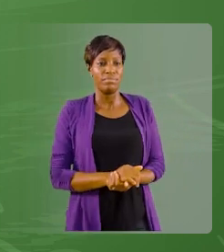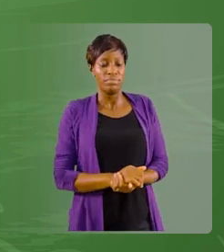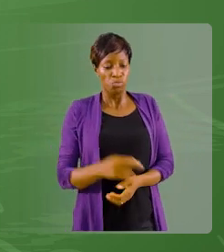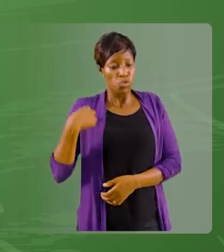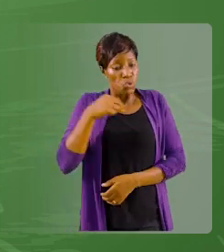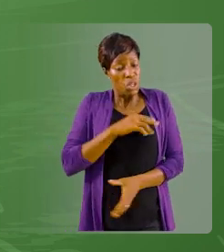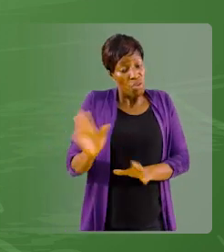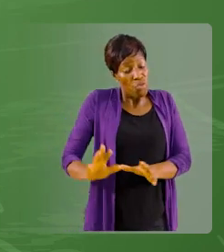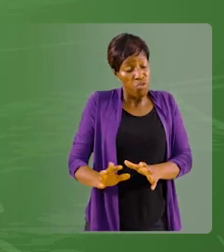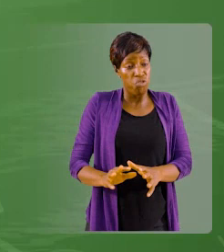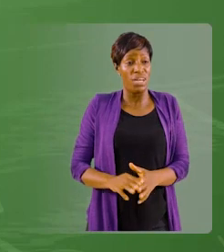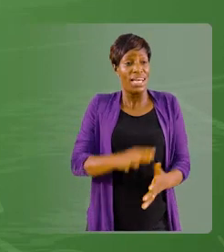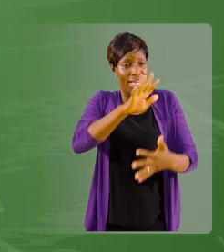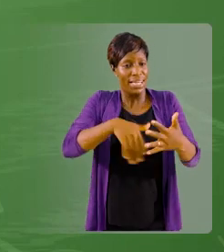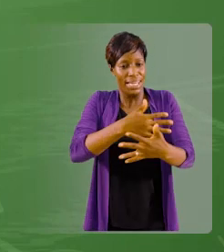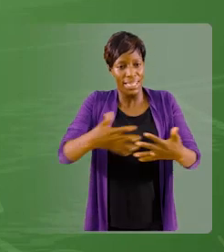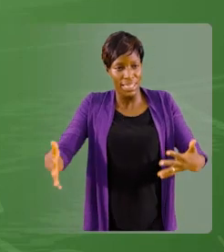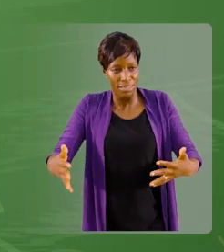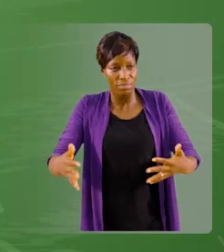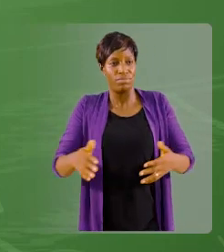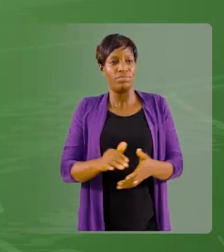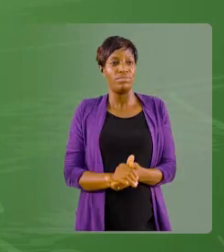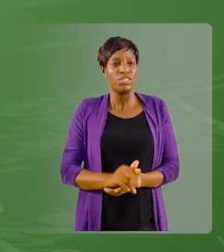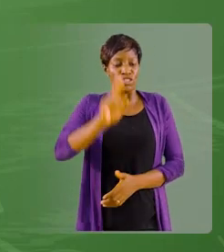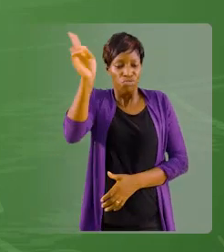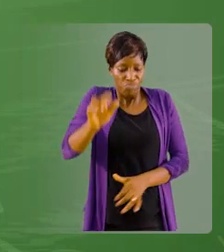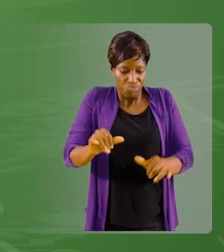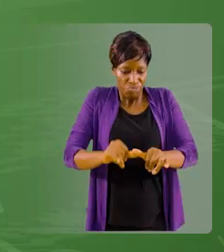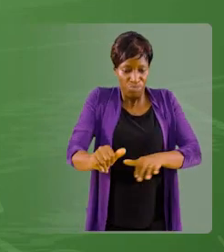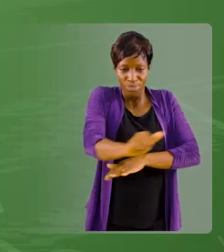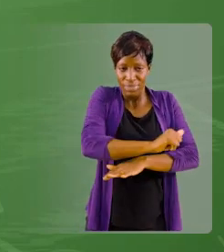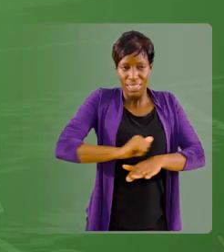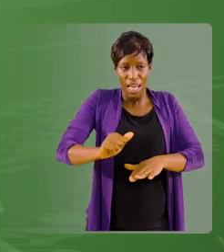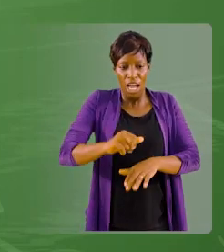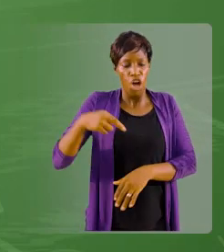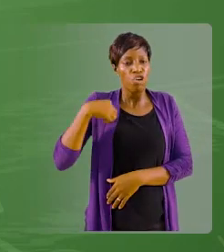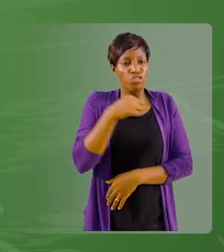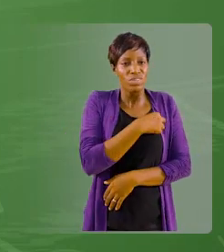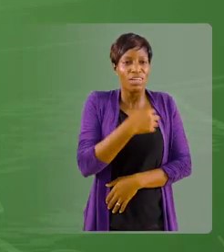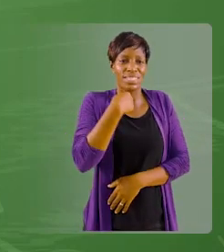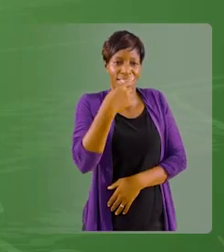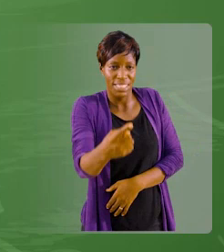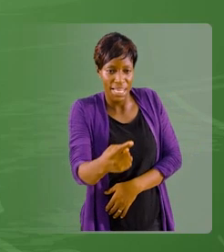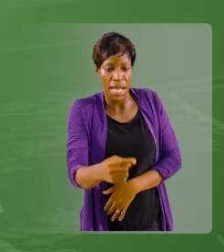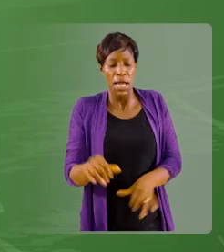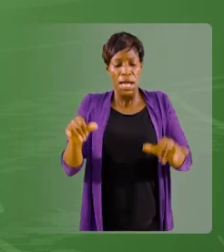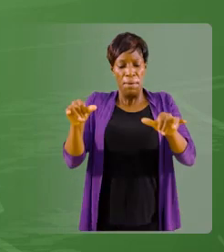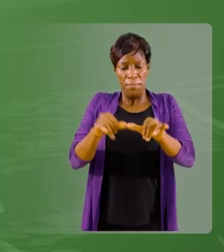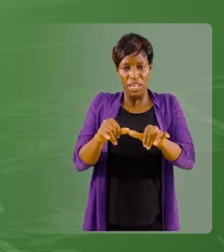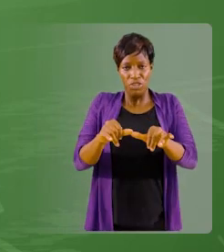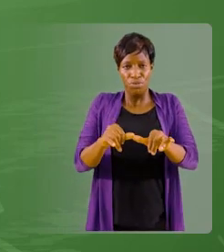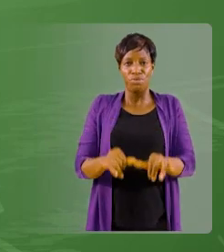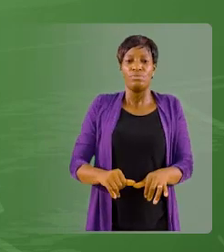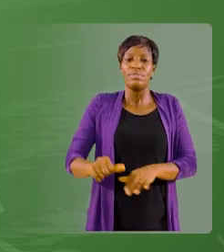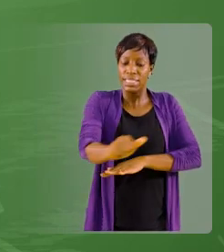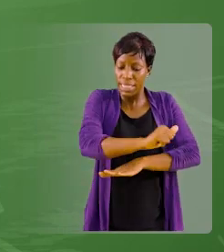unités des mesures d'air. Nous allons citer les mesures d'air plus petites que le